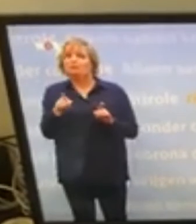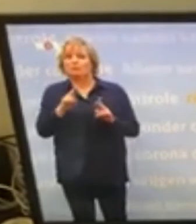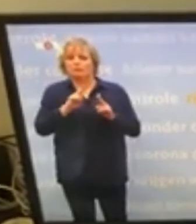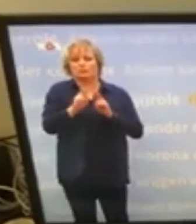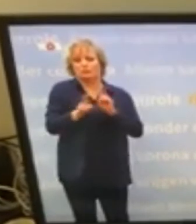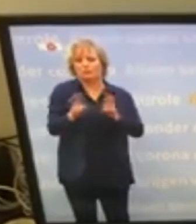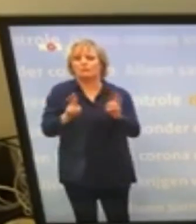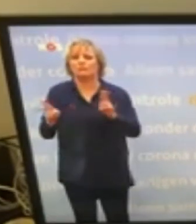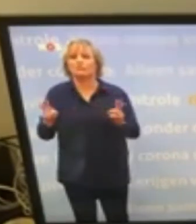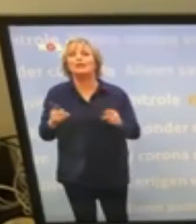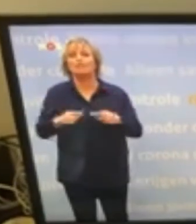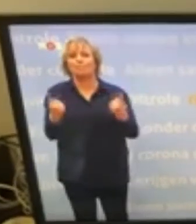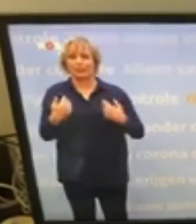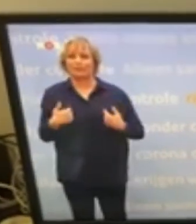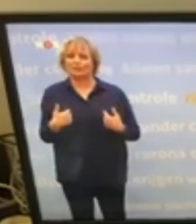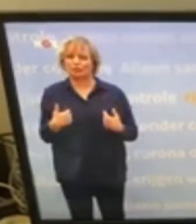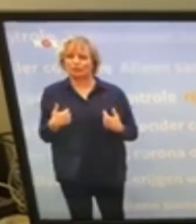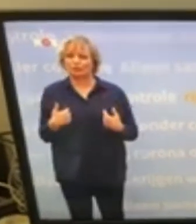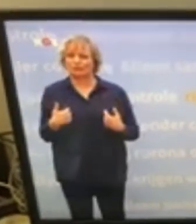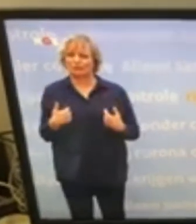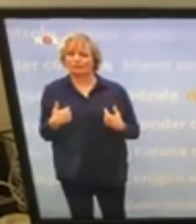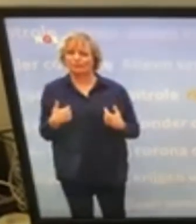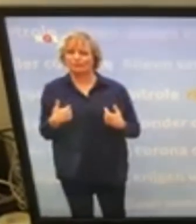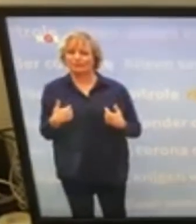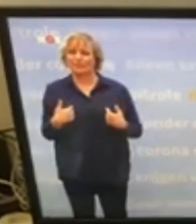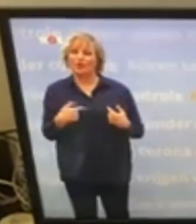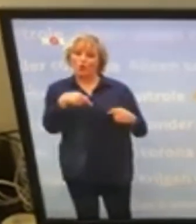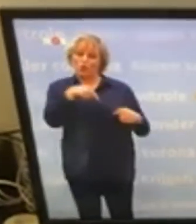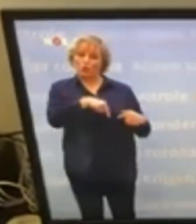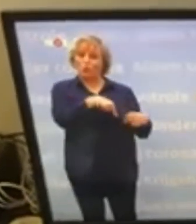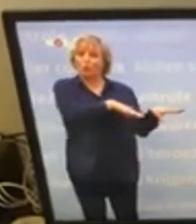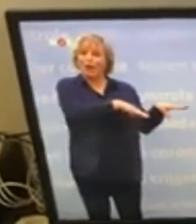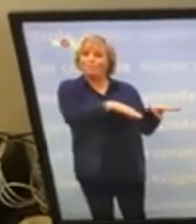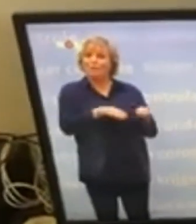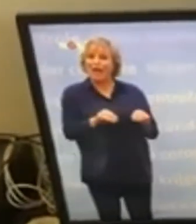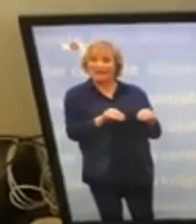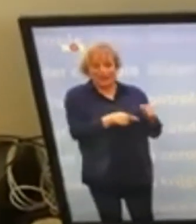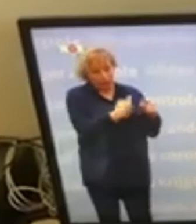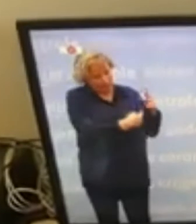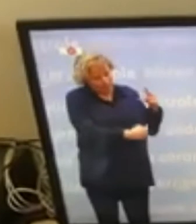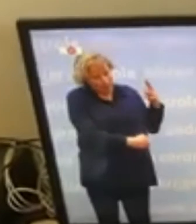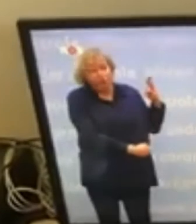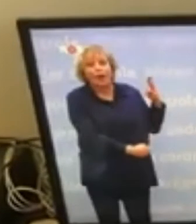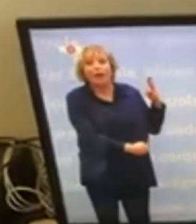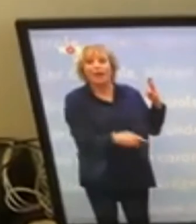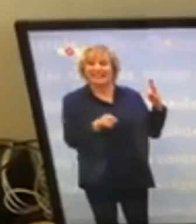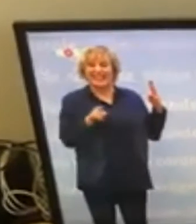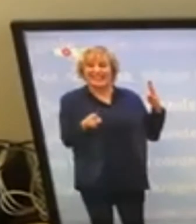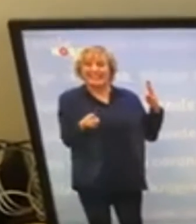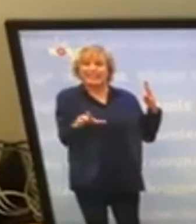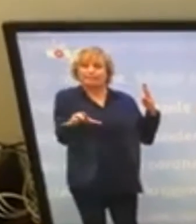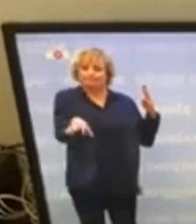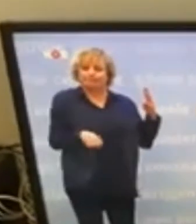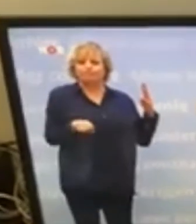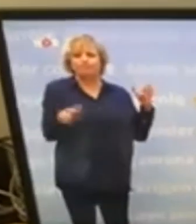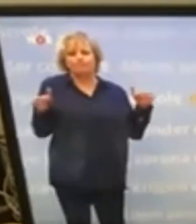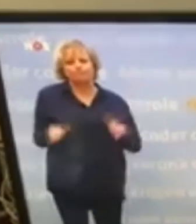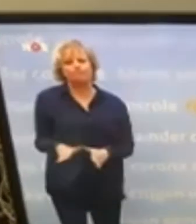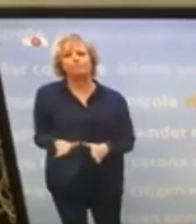worden. En de huidige maatregelen zijn vooralsnog niet genoeg om die nieuwe variant er ook onder te